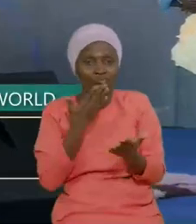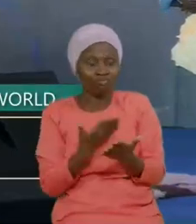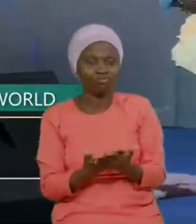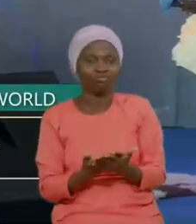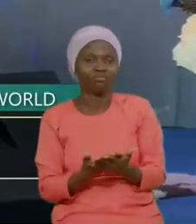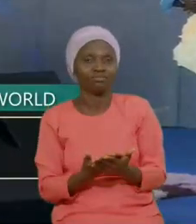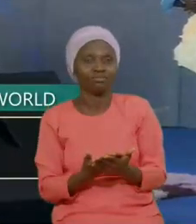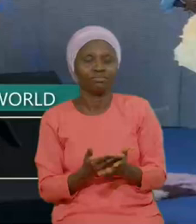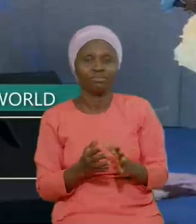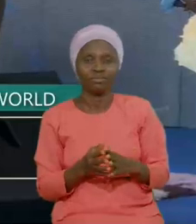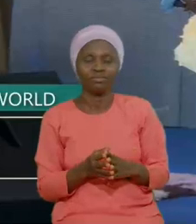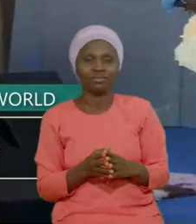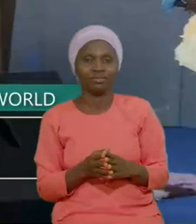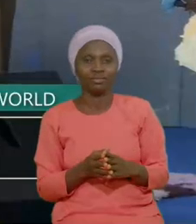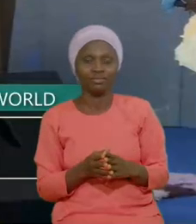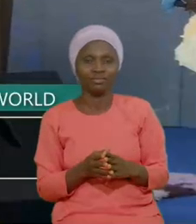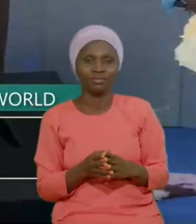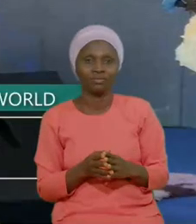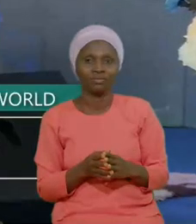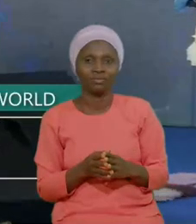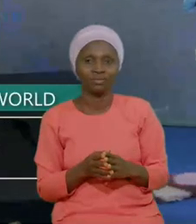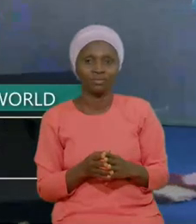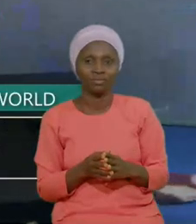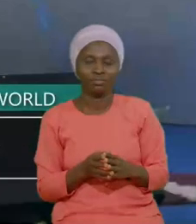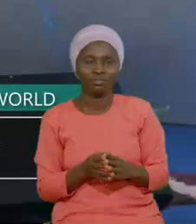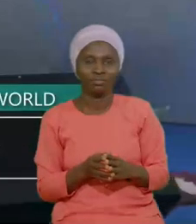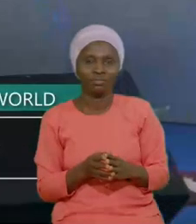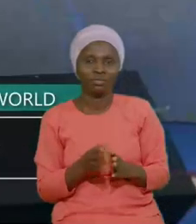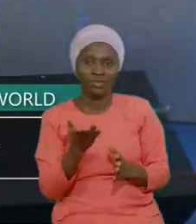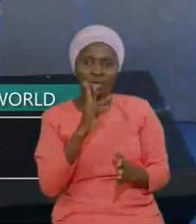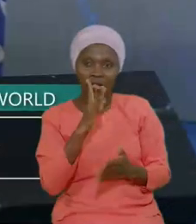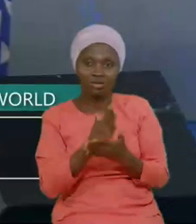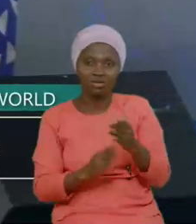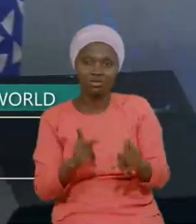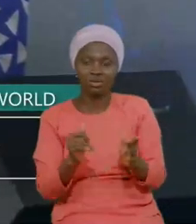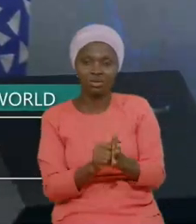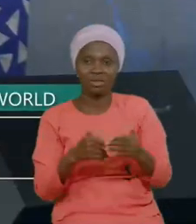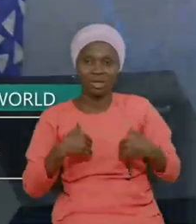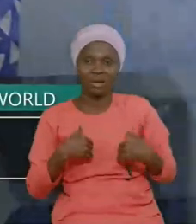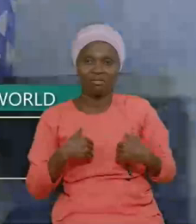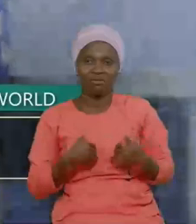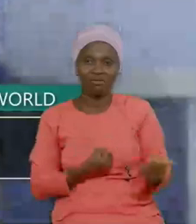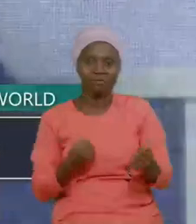Je veux voir des gens dont tout était dispersé, la vie était dispersée, mais qui ont pu se retrouver.